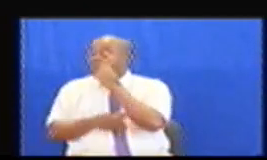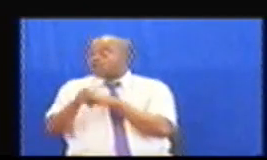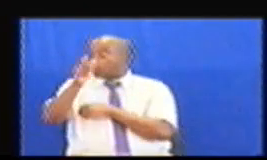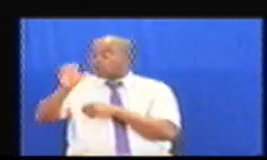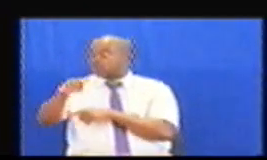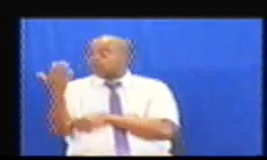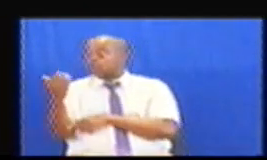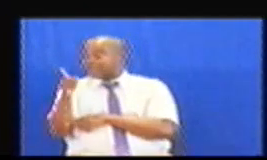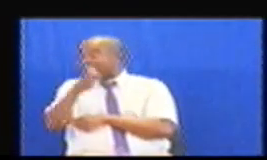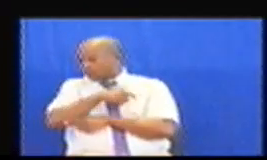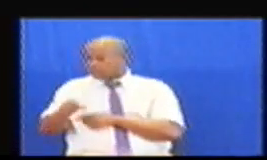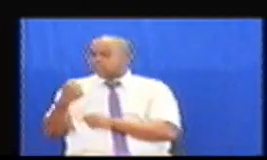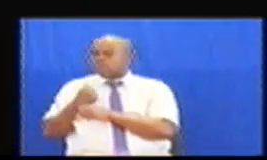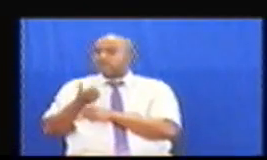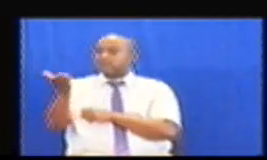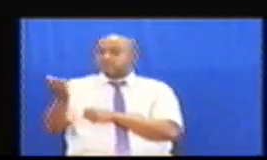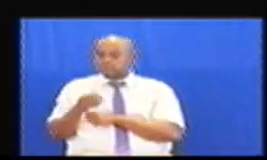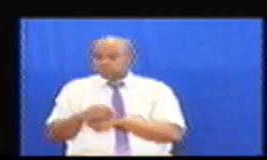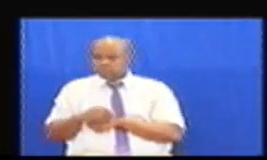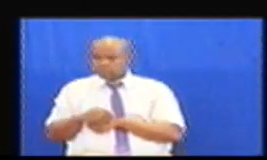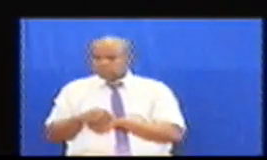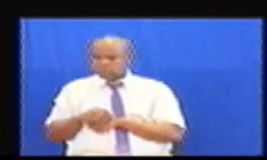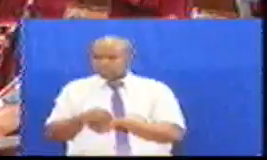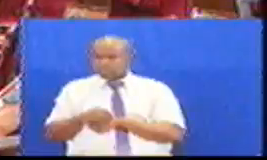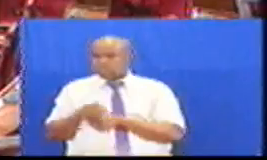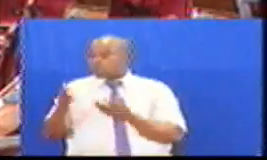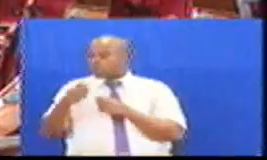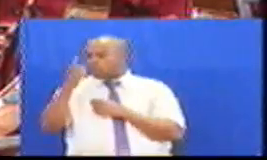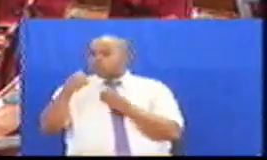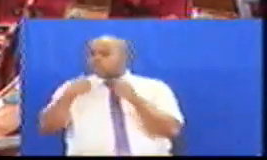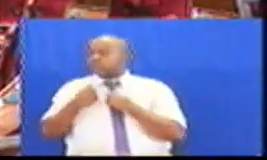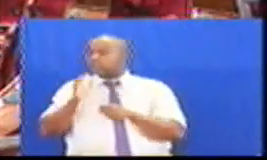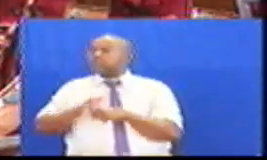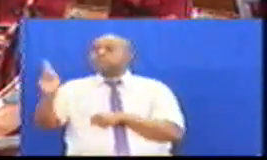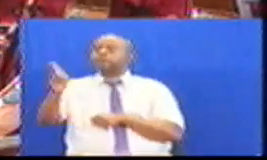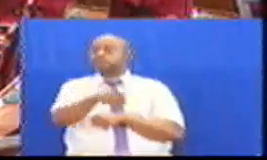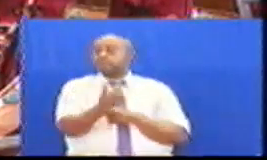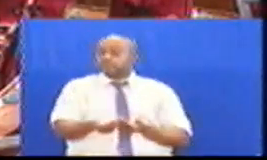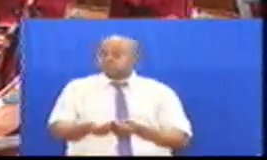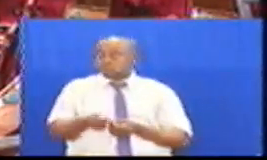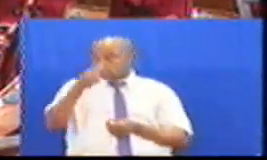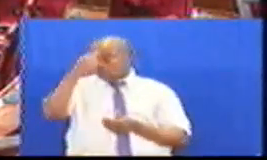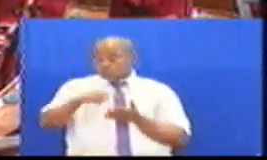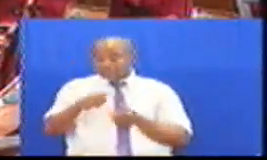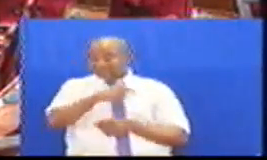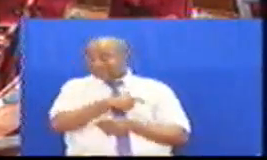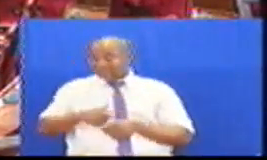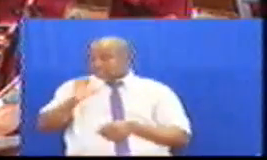Rais alifanya hayo katika mazingira kuona shida zilizokuwepo. Na ndio maana rais mwaka huu